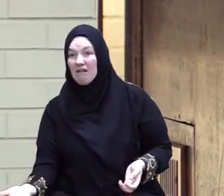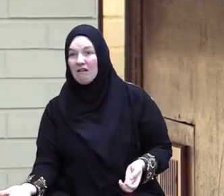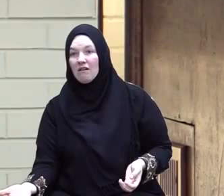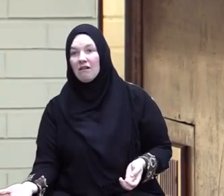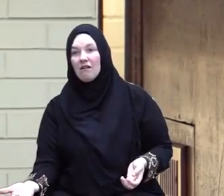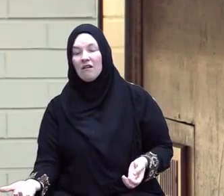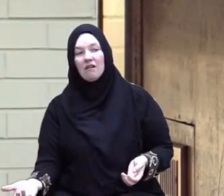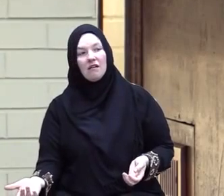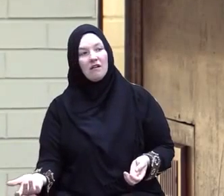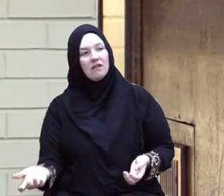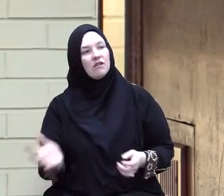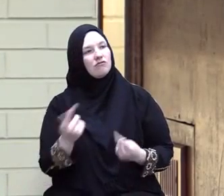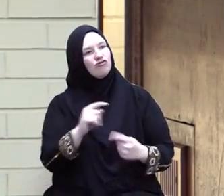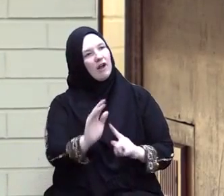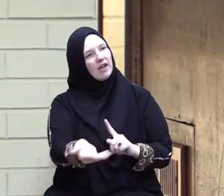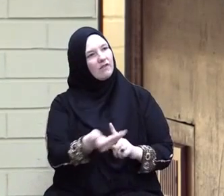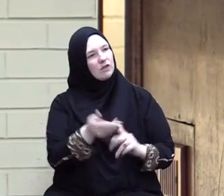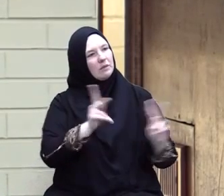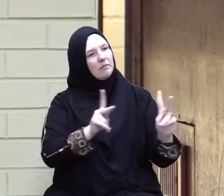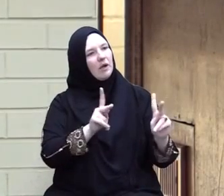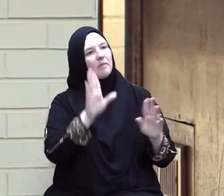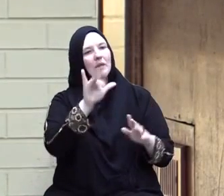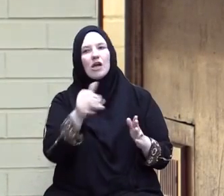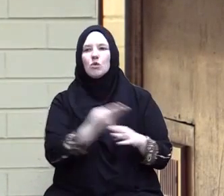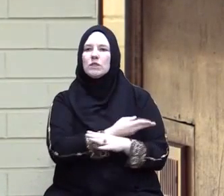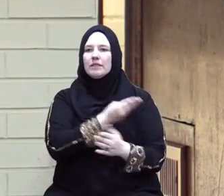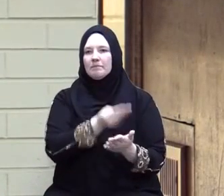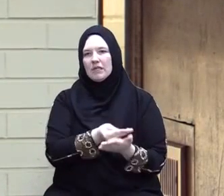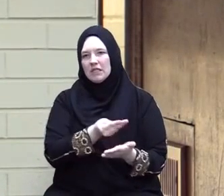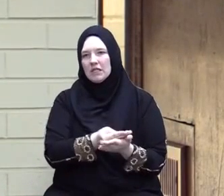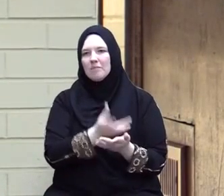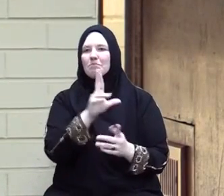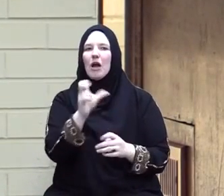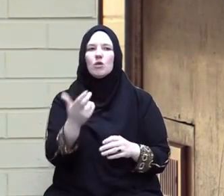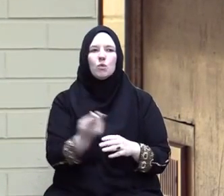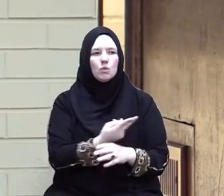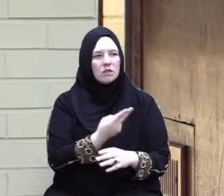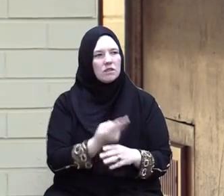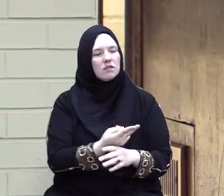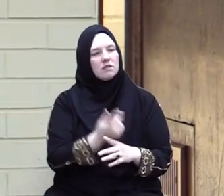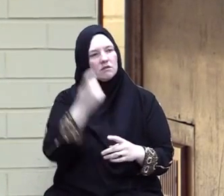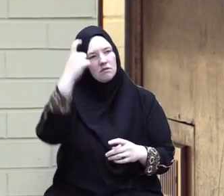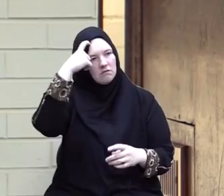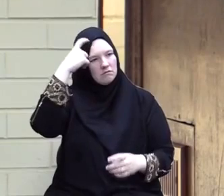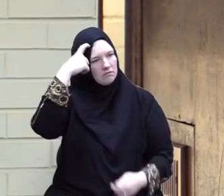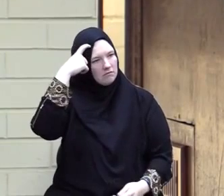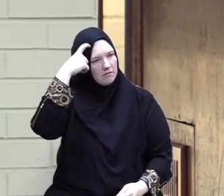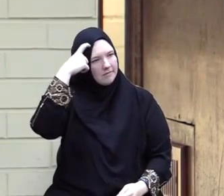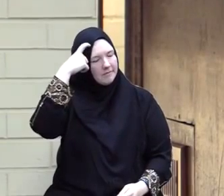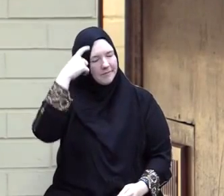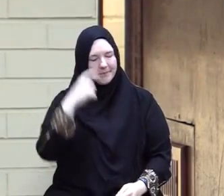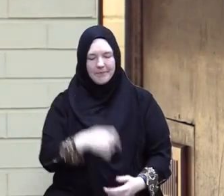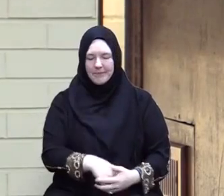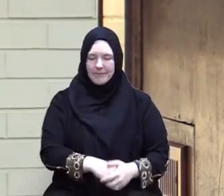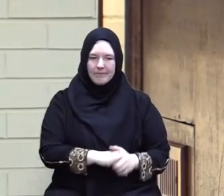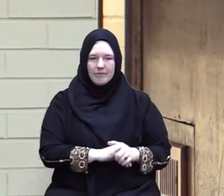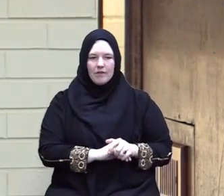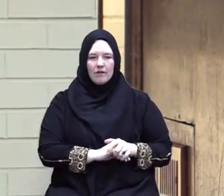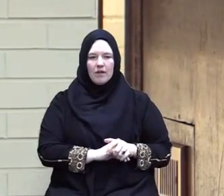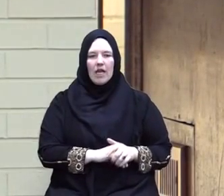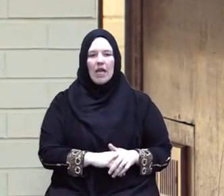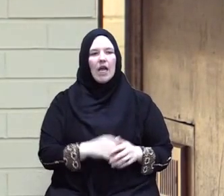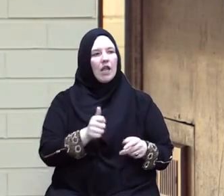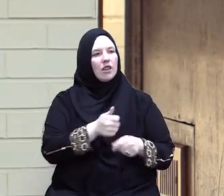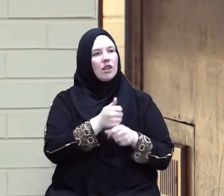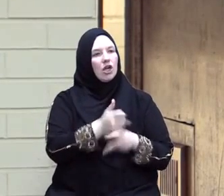say, قَالُوا أَنُؤْمِنُ كَمَا آمَنَ السُّفَهَاءَ. The Quran says, أَلَا إِنَّهُمْ هُمُ السُّفَهَاءَ. Indeed,